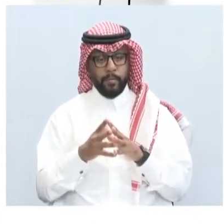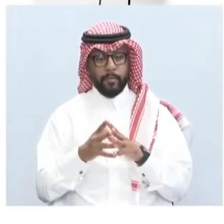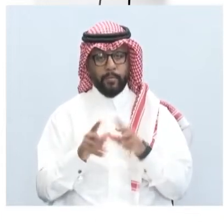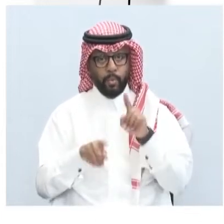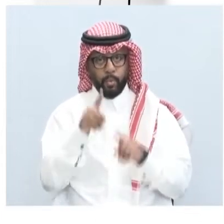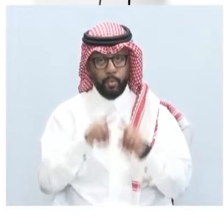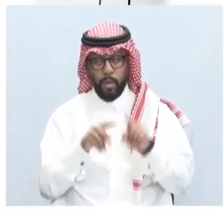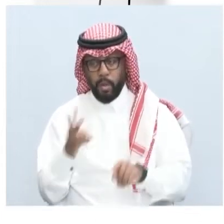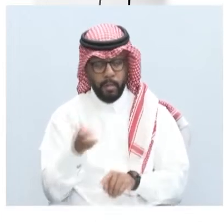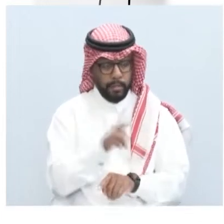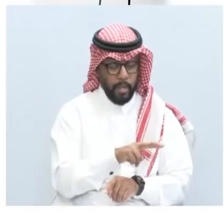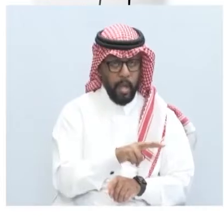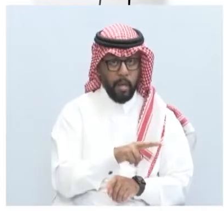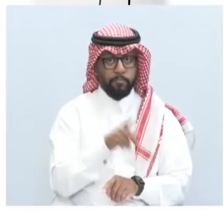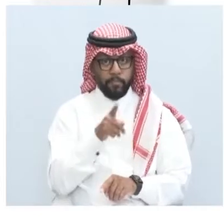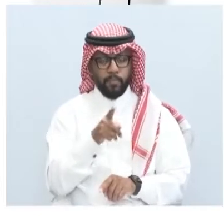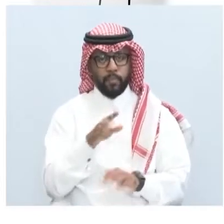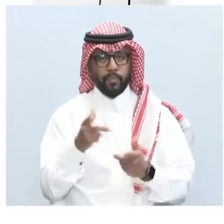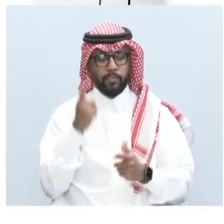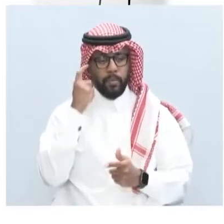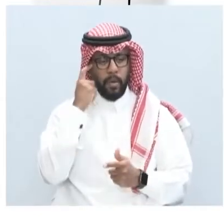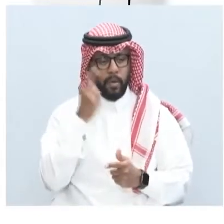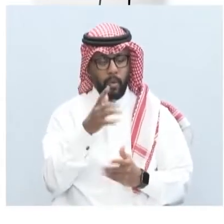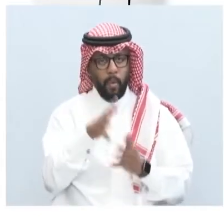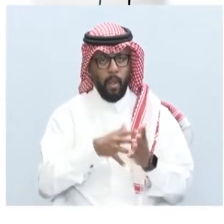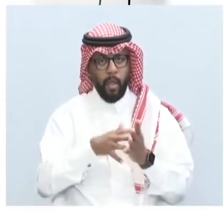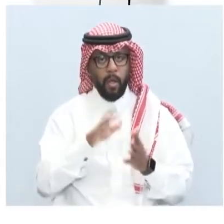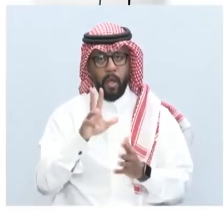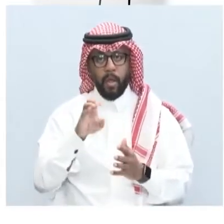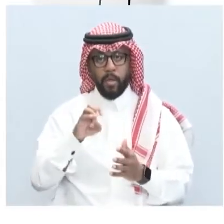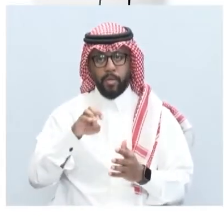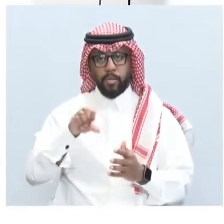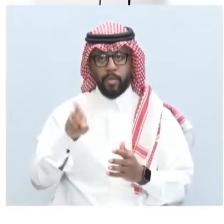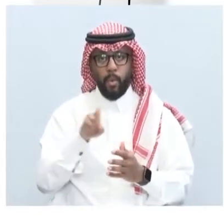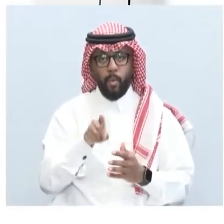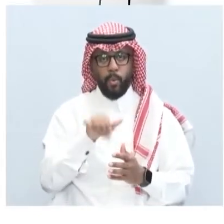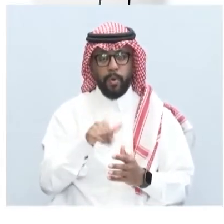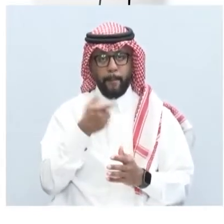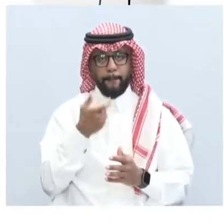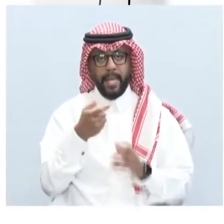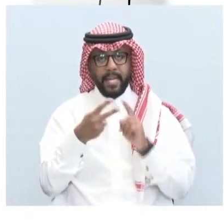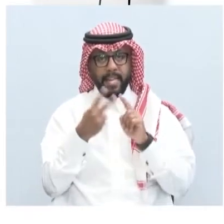يقارن الطالب بين الجوربين والخفين